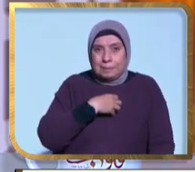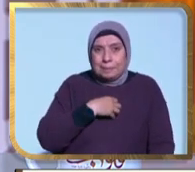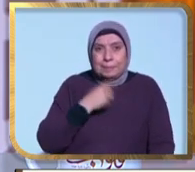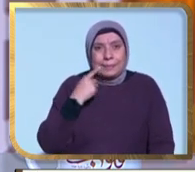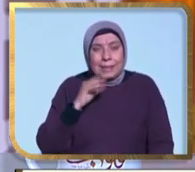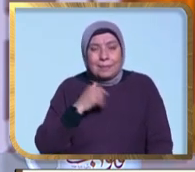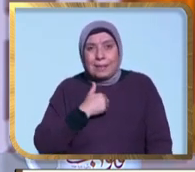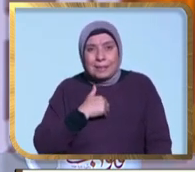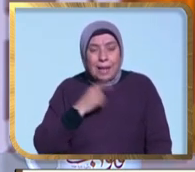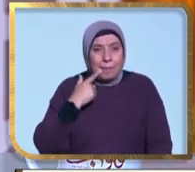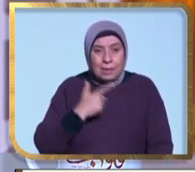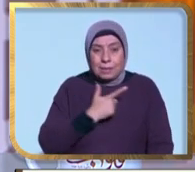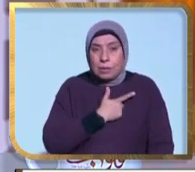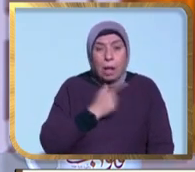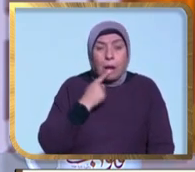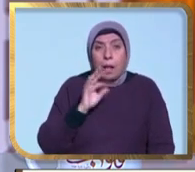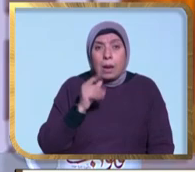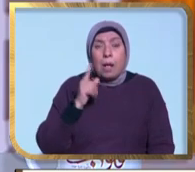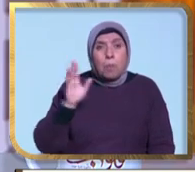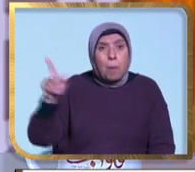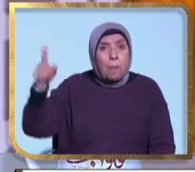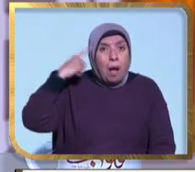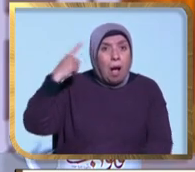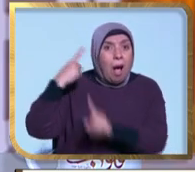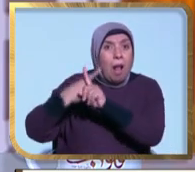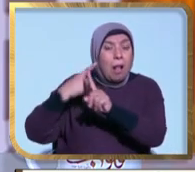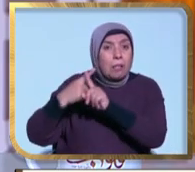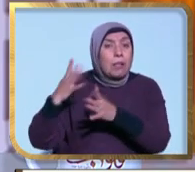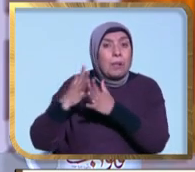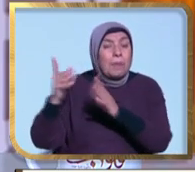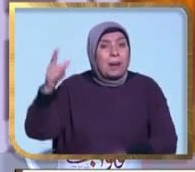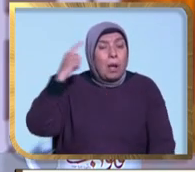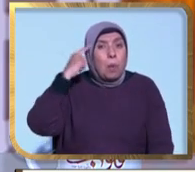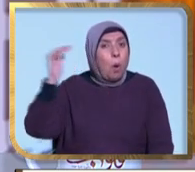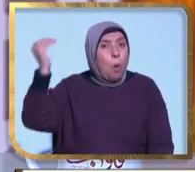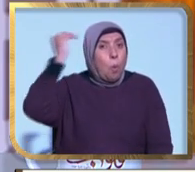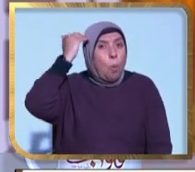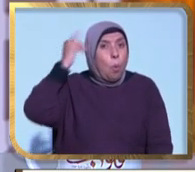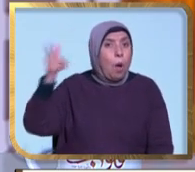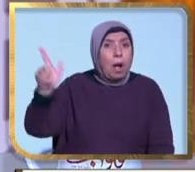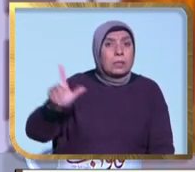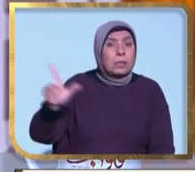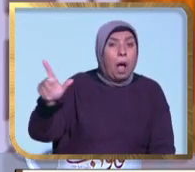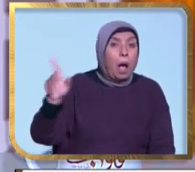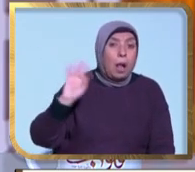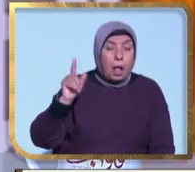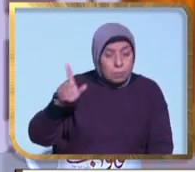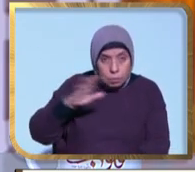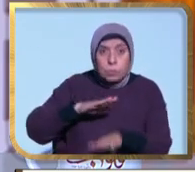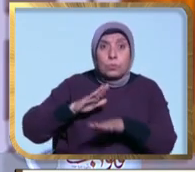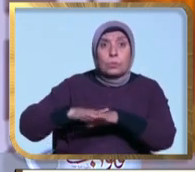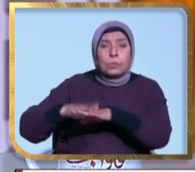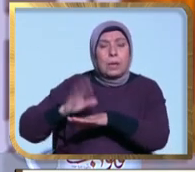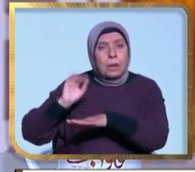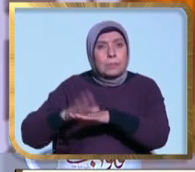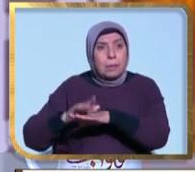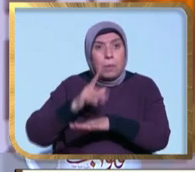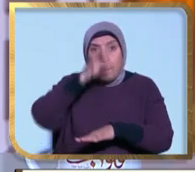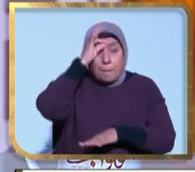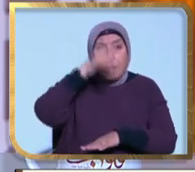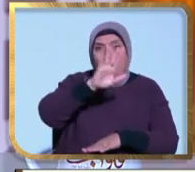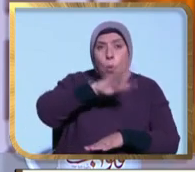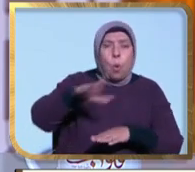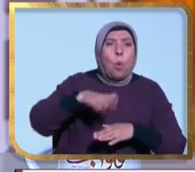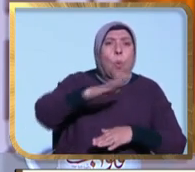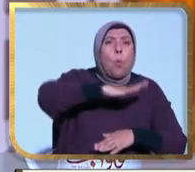تهيؤات انا عايشه فمين اللي بتردلي النصيحه الطيبه لما نخصم كلنا مين ينصحه ده وواضح كده اللي بيخصم والديه هو